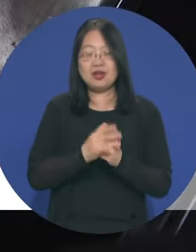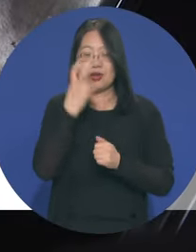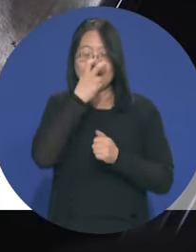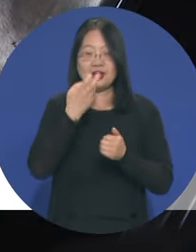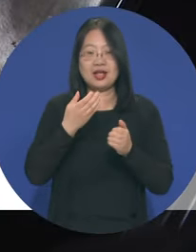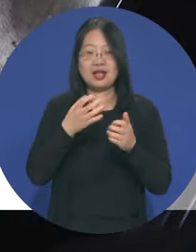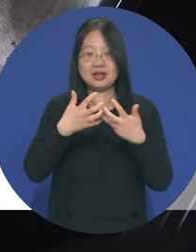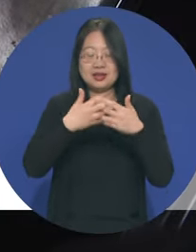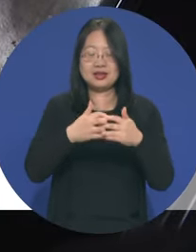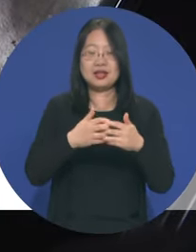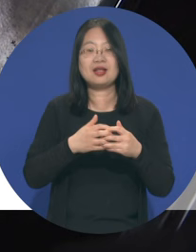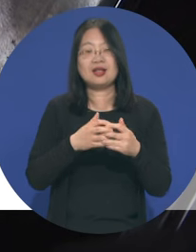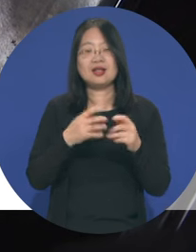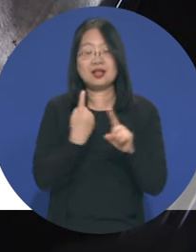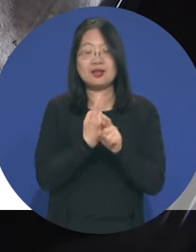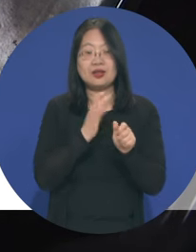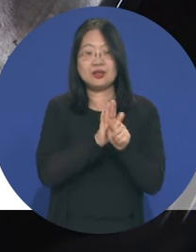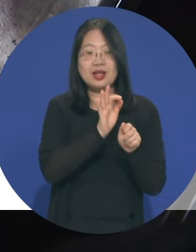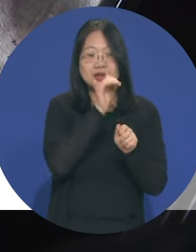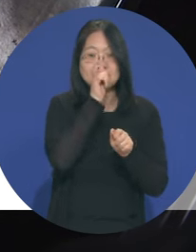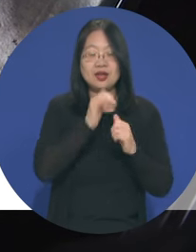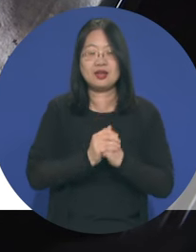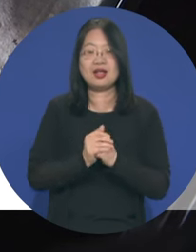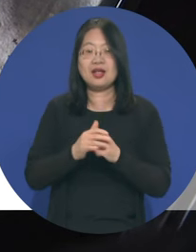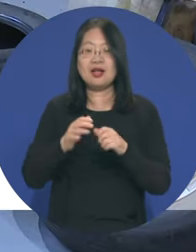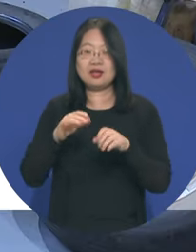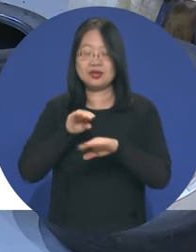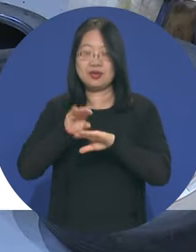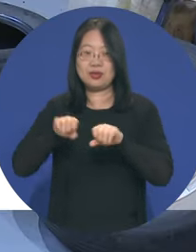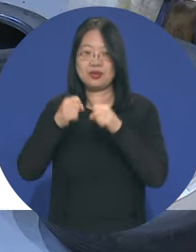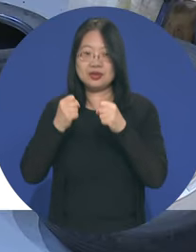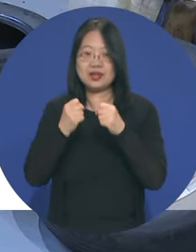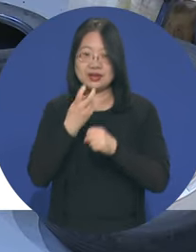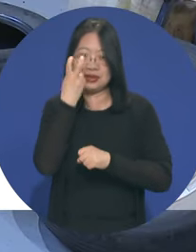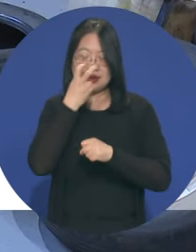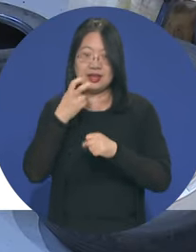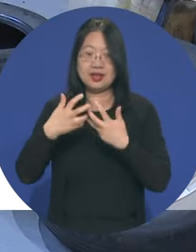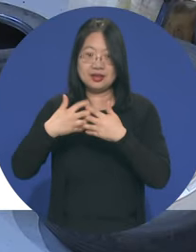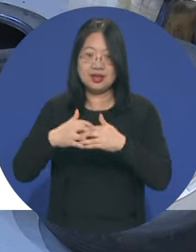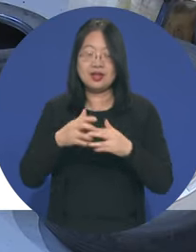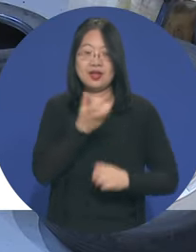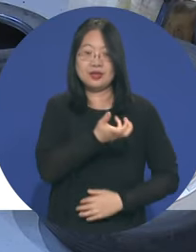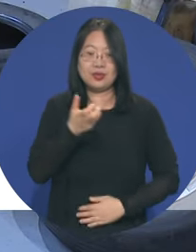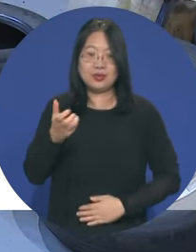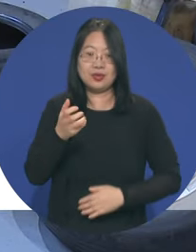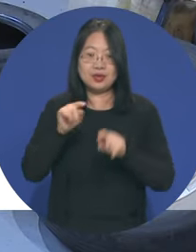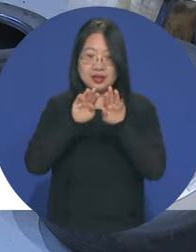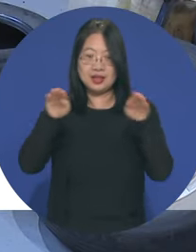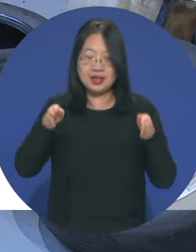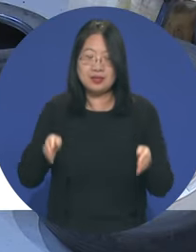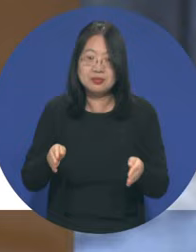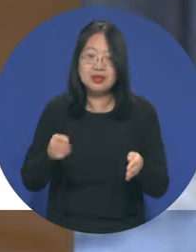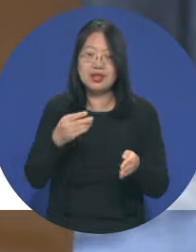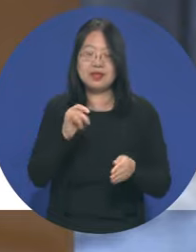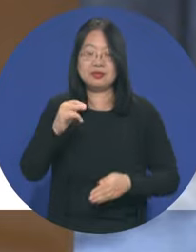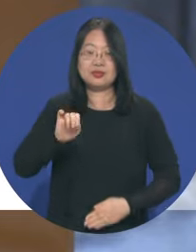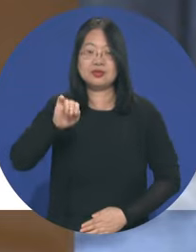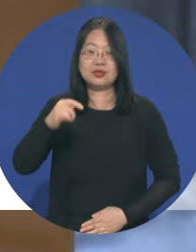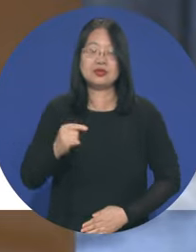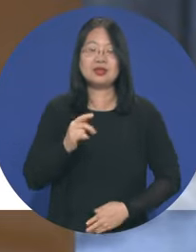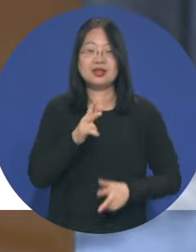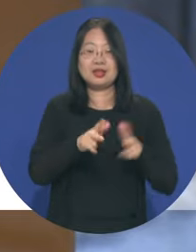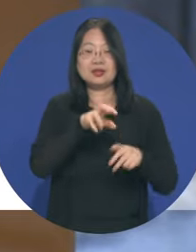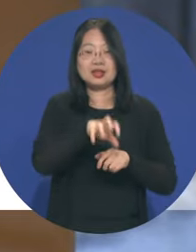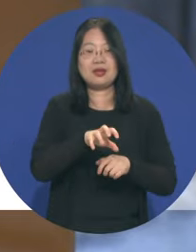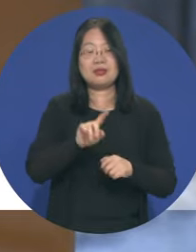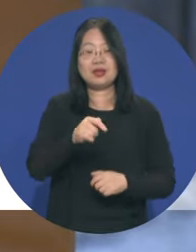지원합니다 지원 대상 장비는 자동차 고장 진단기와 이동형 테이블 리프트로 사업장당 최대 250만 원씩